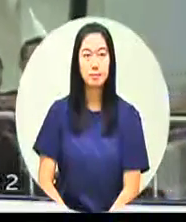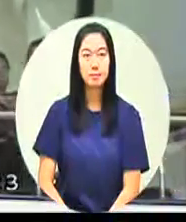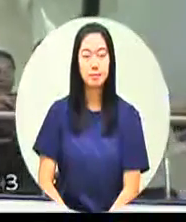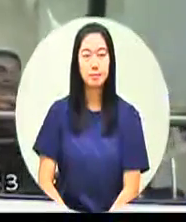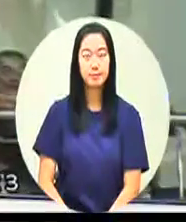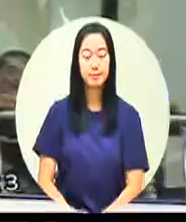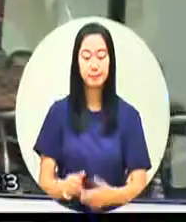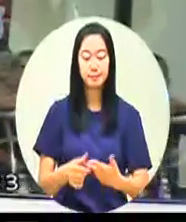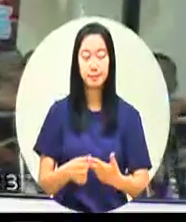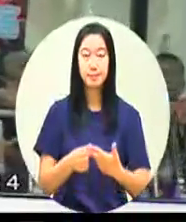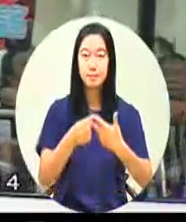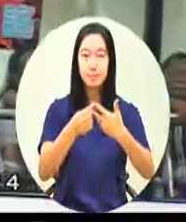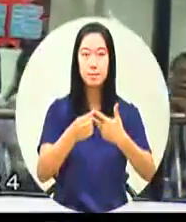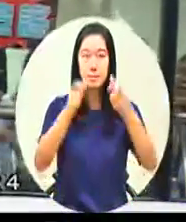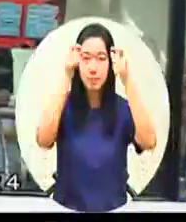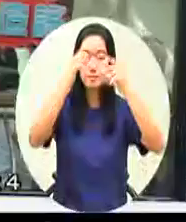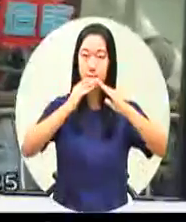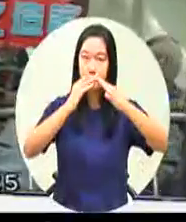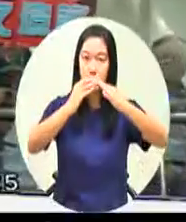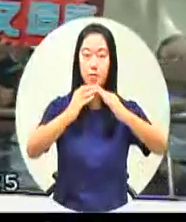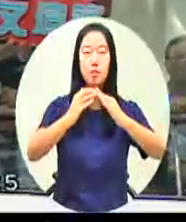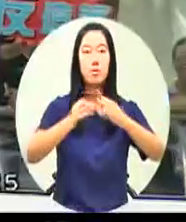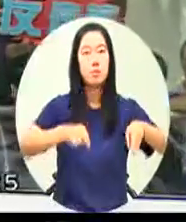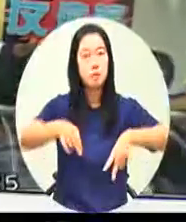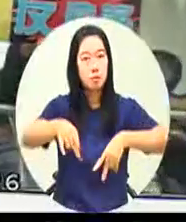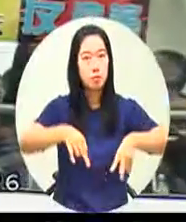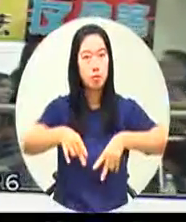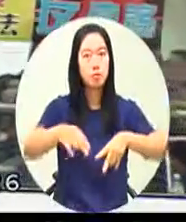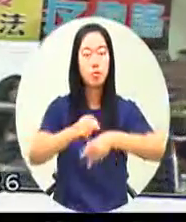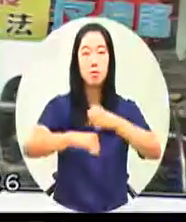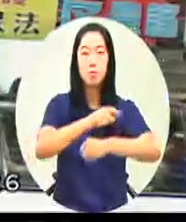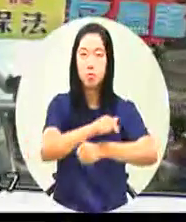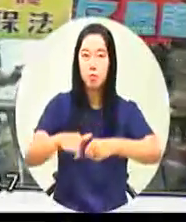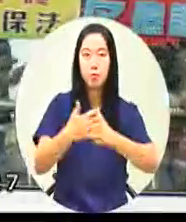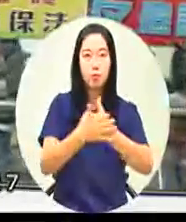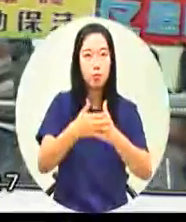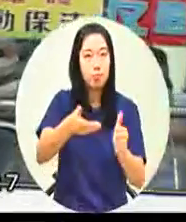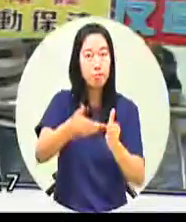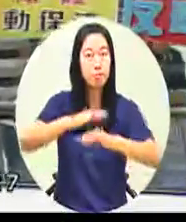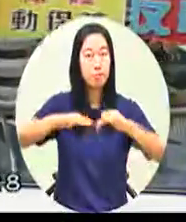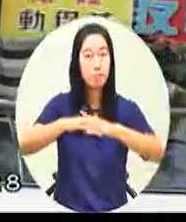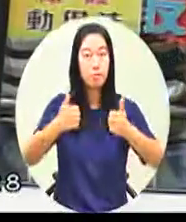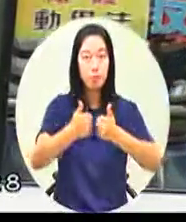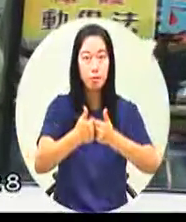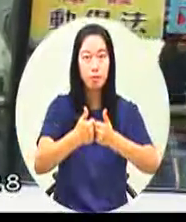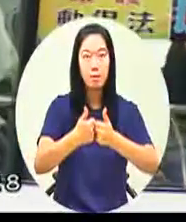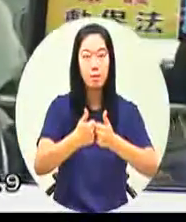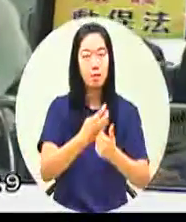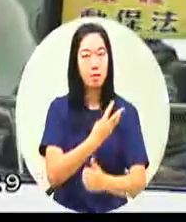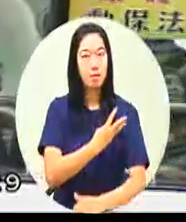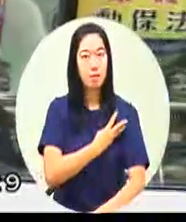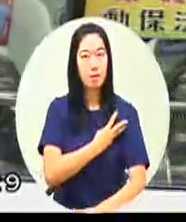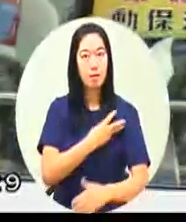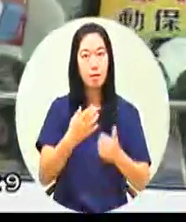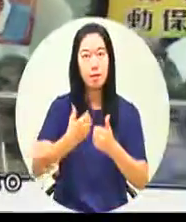第七位是高雄市流浪动物保育协会赵启华会长。